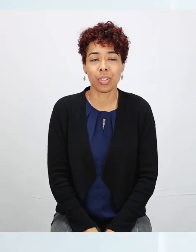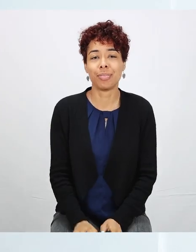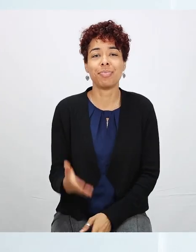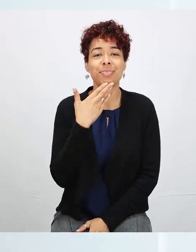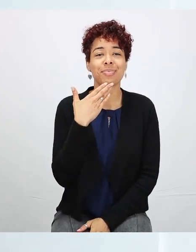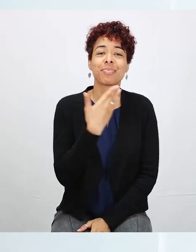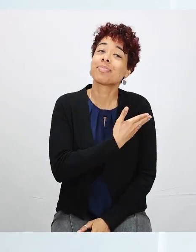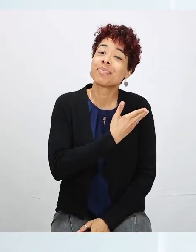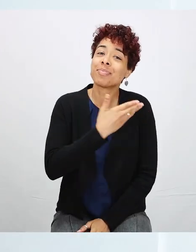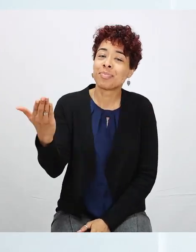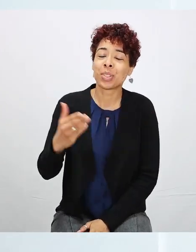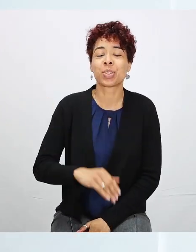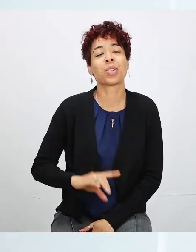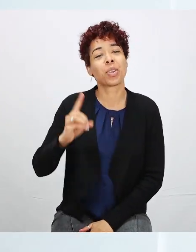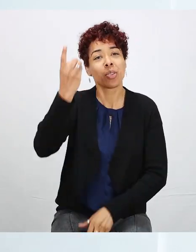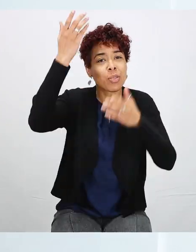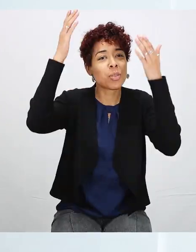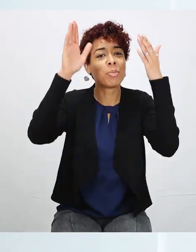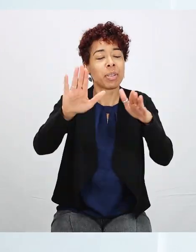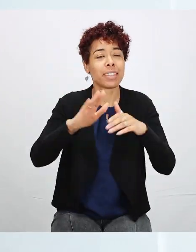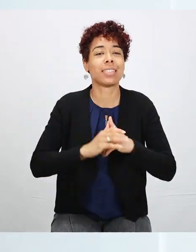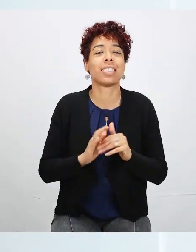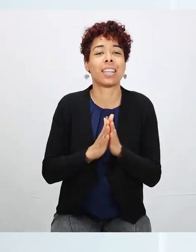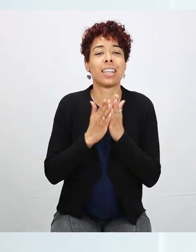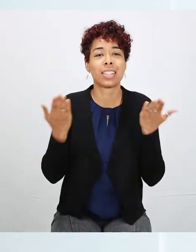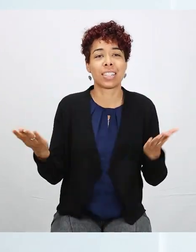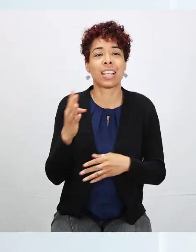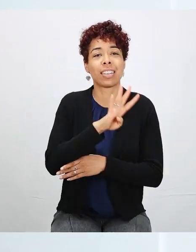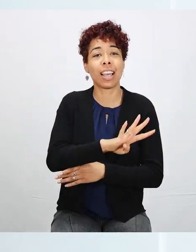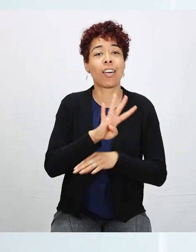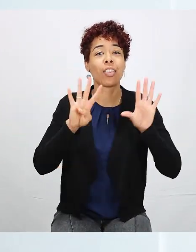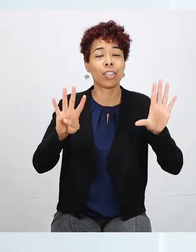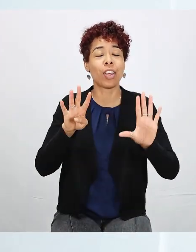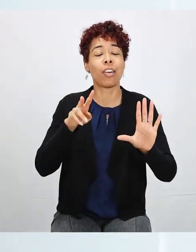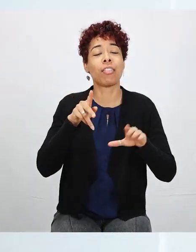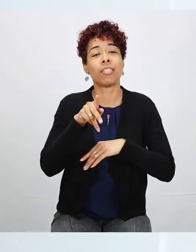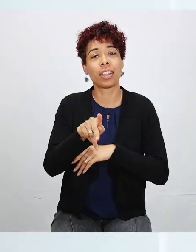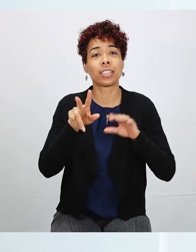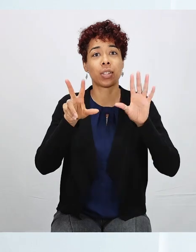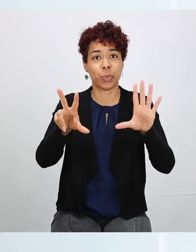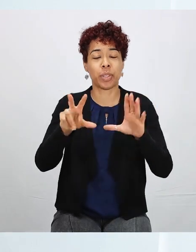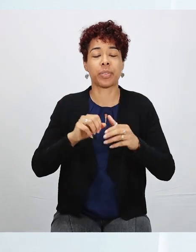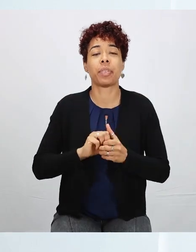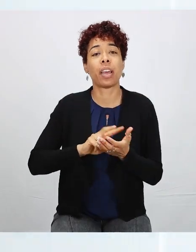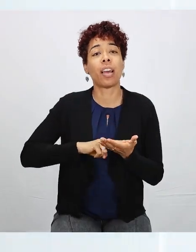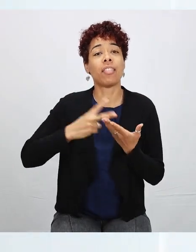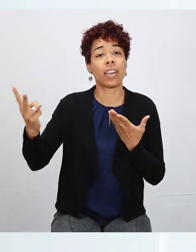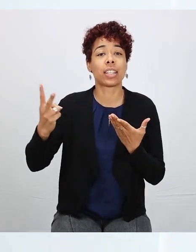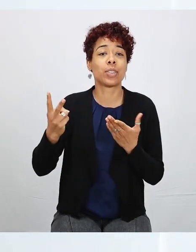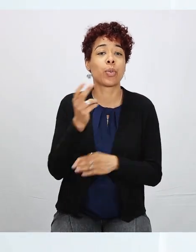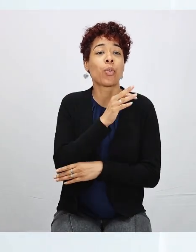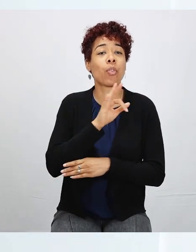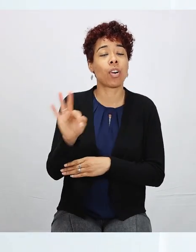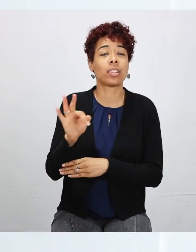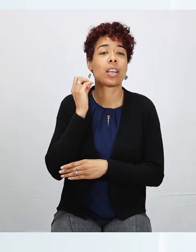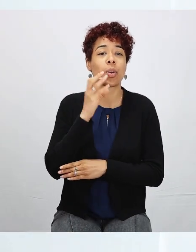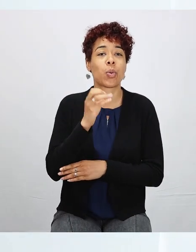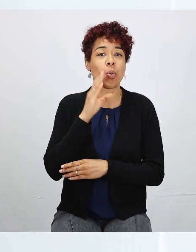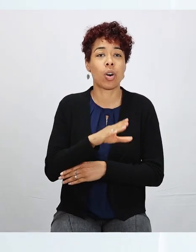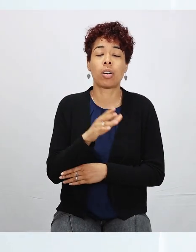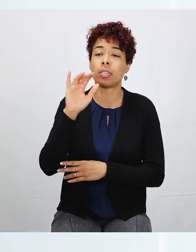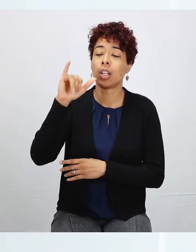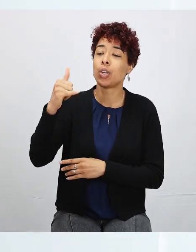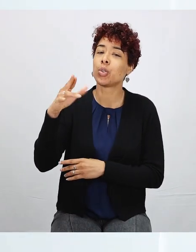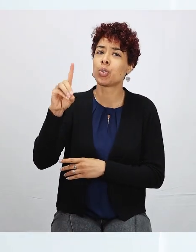Bien, bonjour à tous et à toutes, que Dieu vous bénisse. Genèse 49, verset 8. On va le prendre en français courant. Judas, tes frères chanteront tes